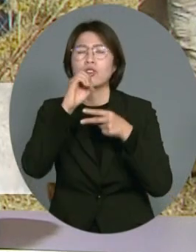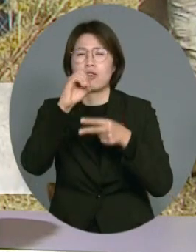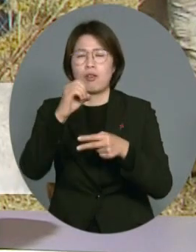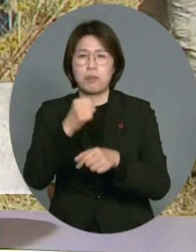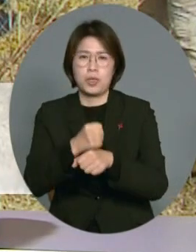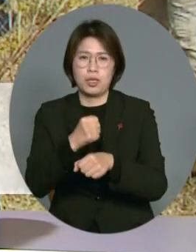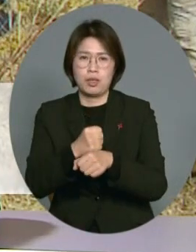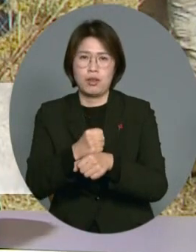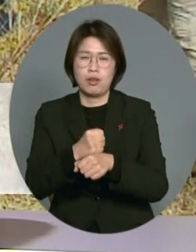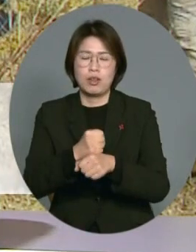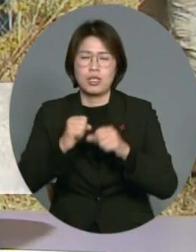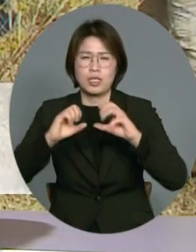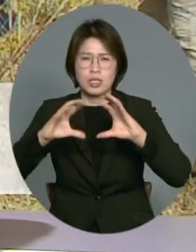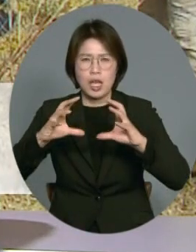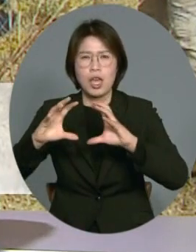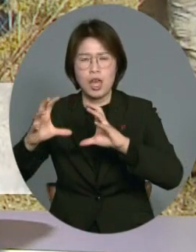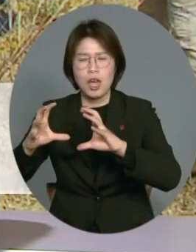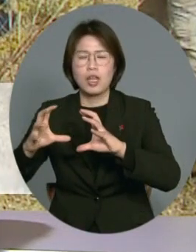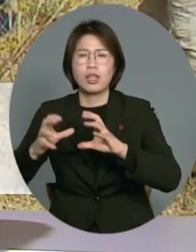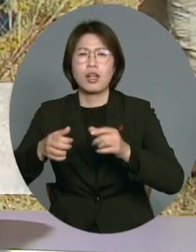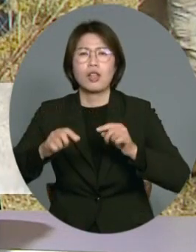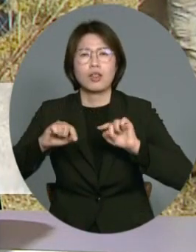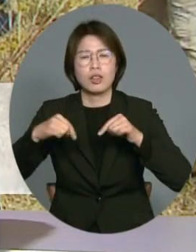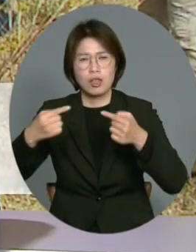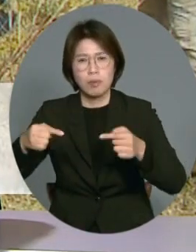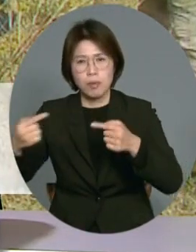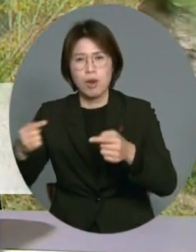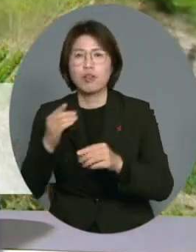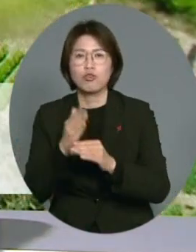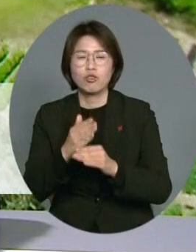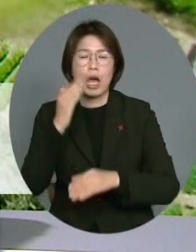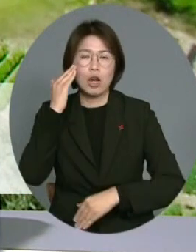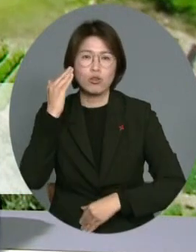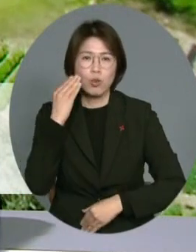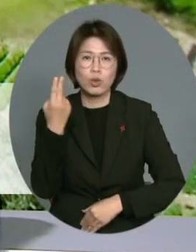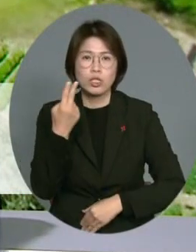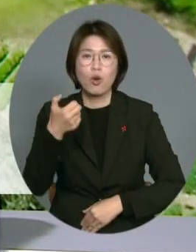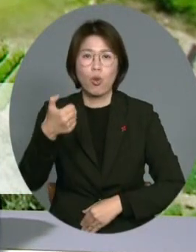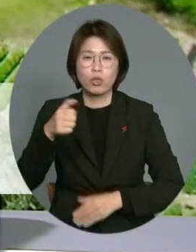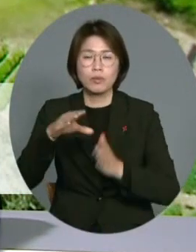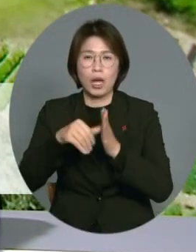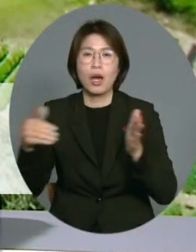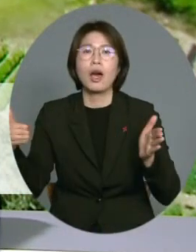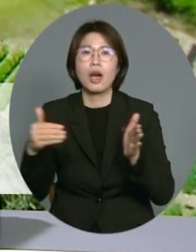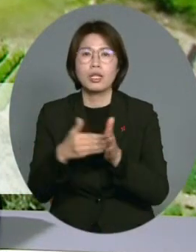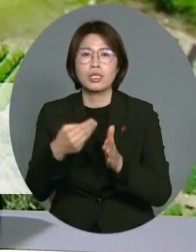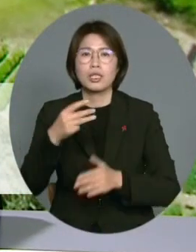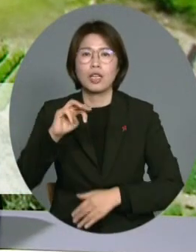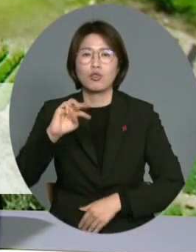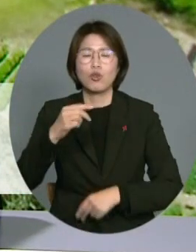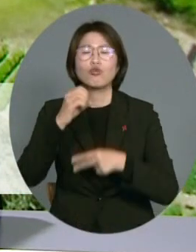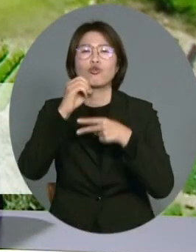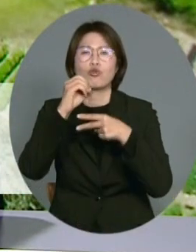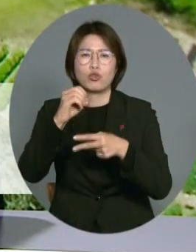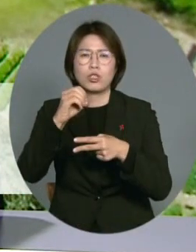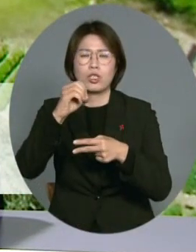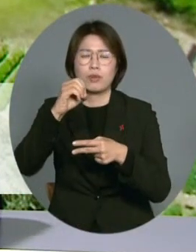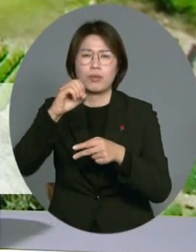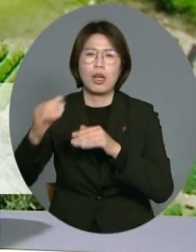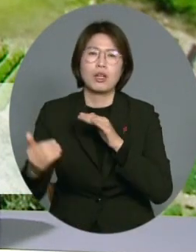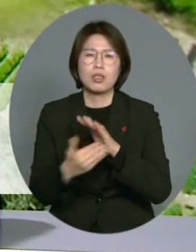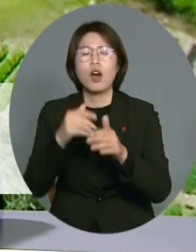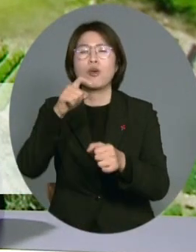건데 세계 여러 나라가 동참하고 있습니다. 우리 정부도 2050년까지는 탄소 중립을